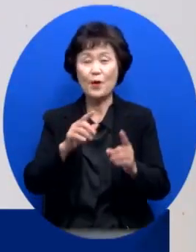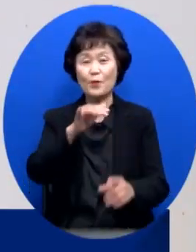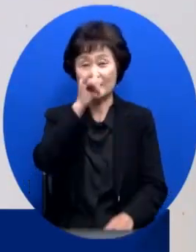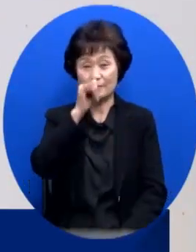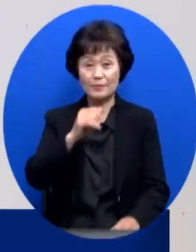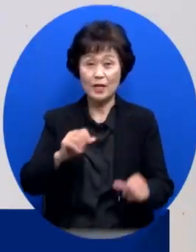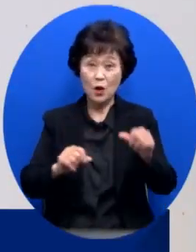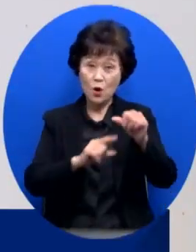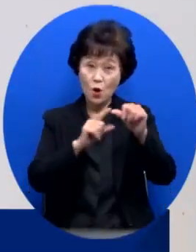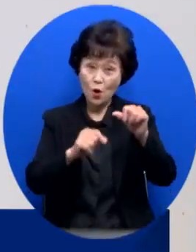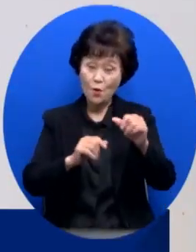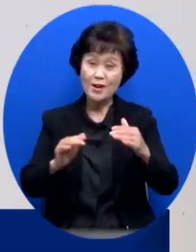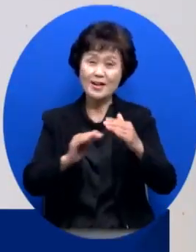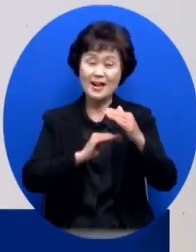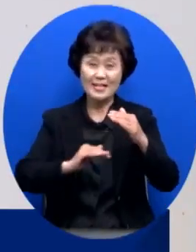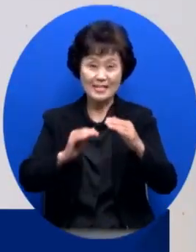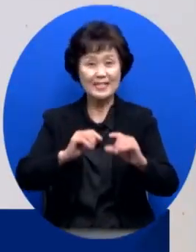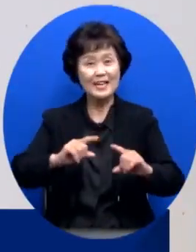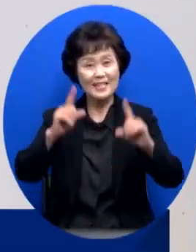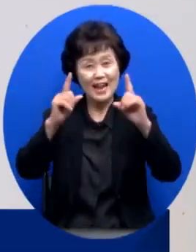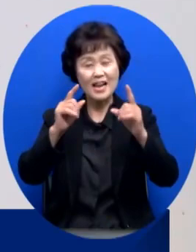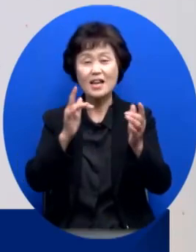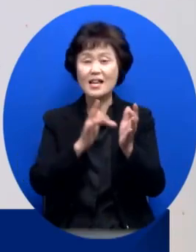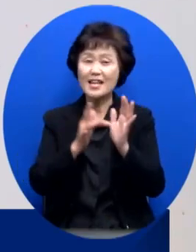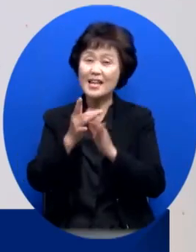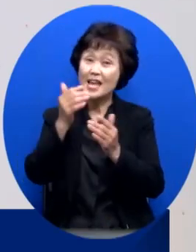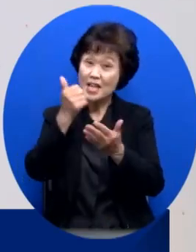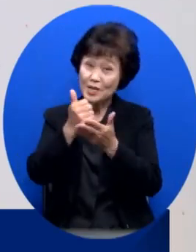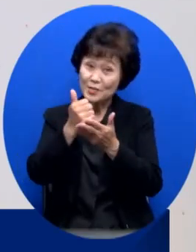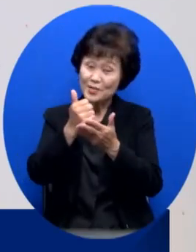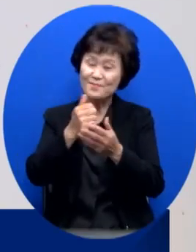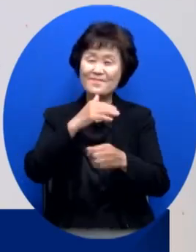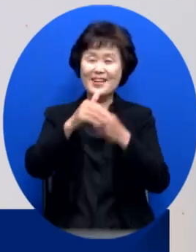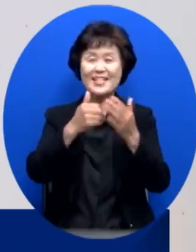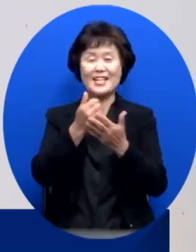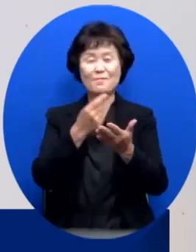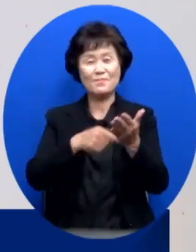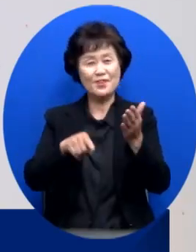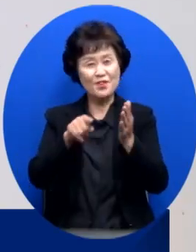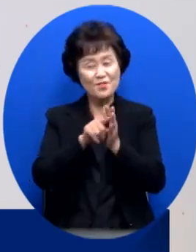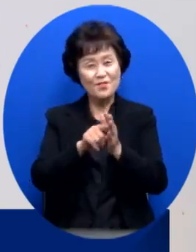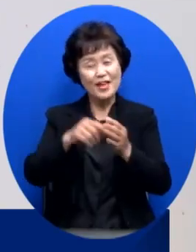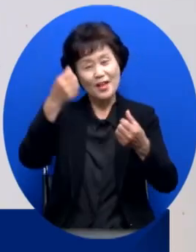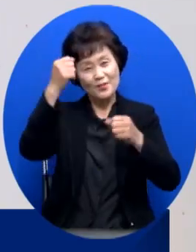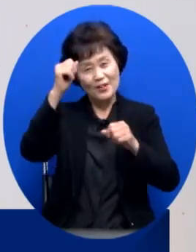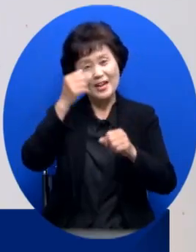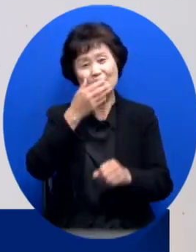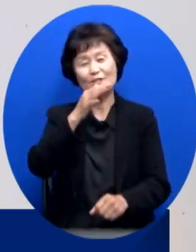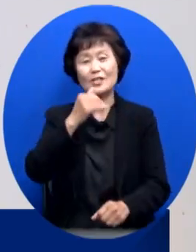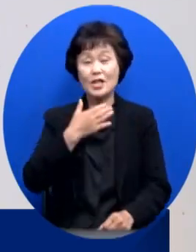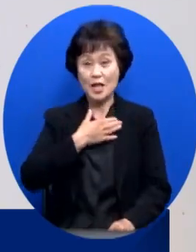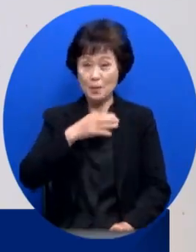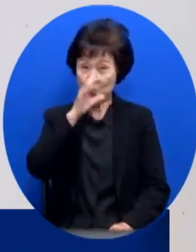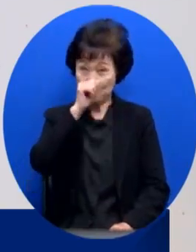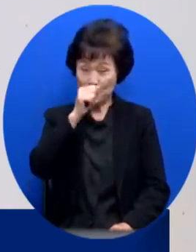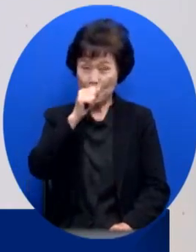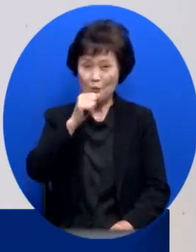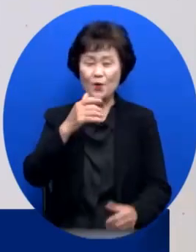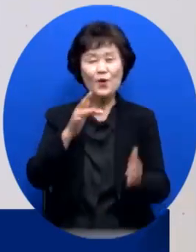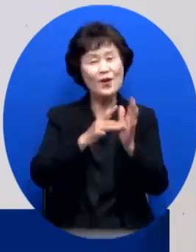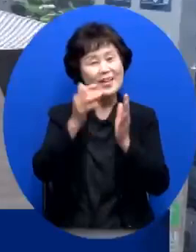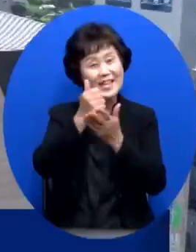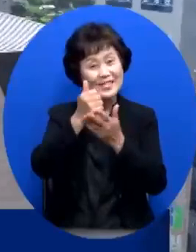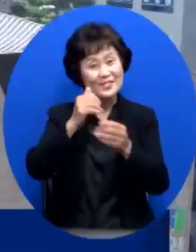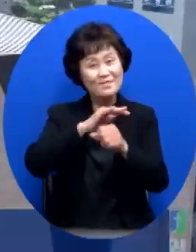날에 예수님 하나님을 위해서 율동을 할 수 있으니까 너무 기분 좋고 예수님 하나님